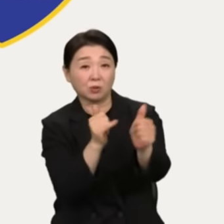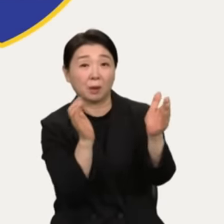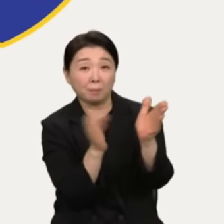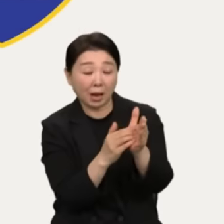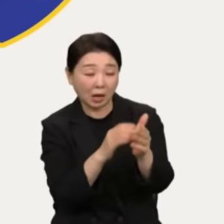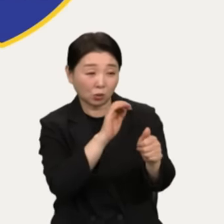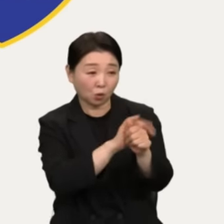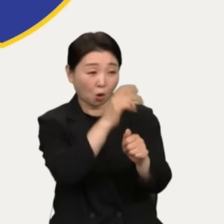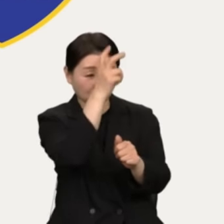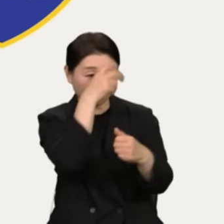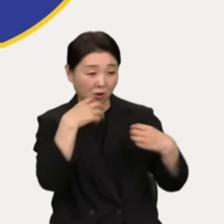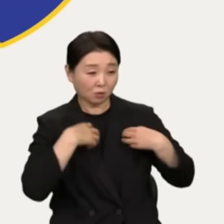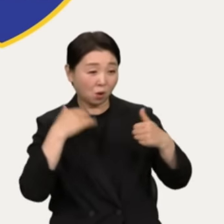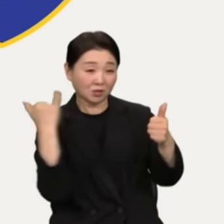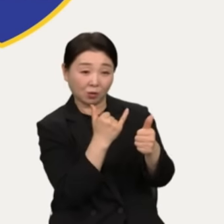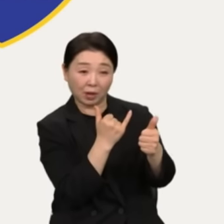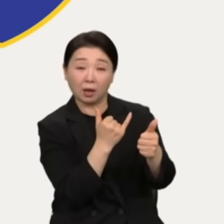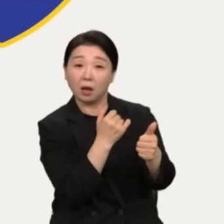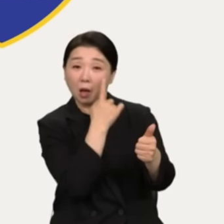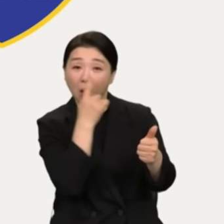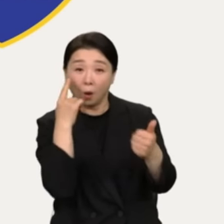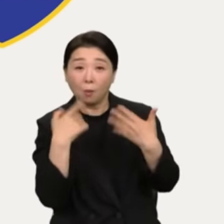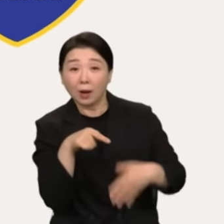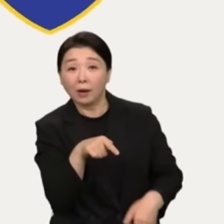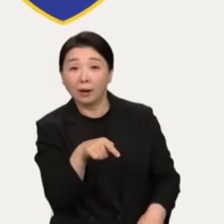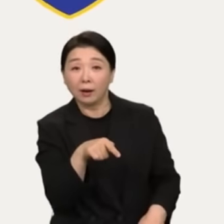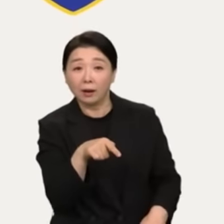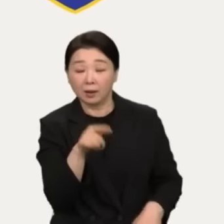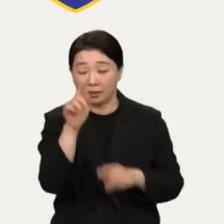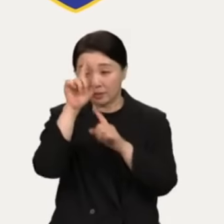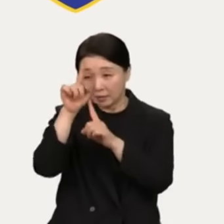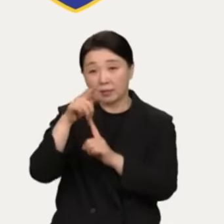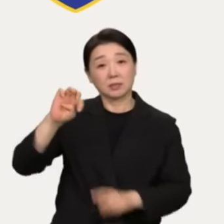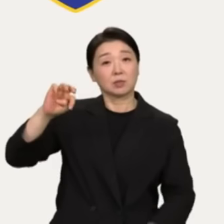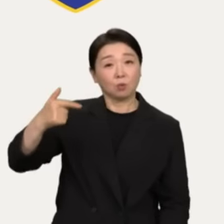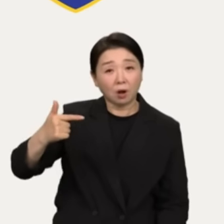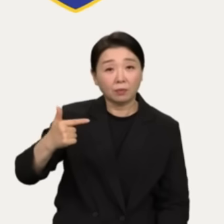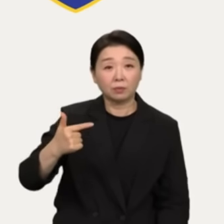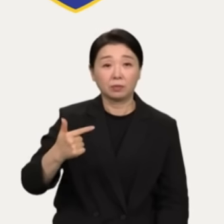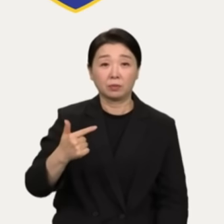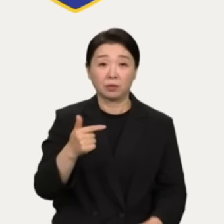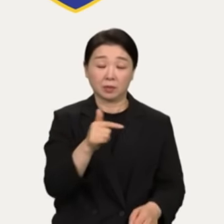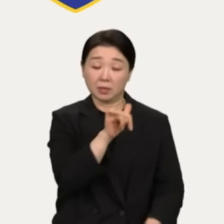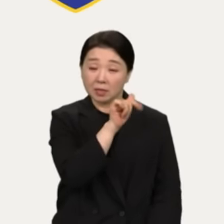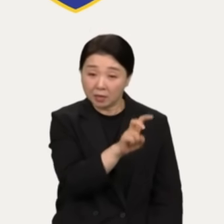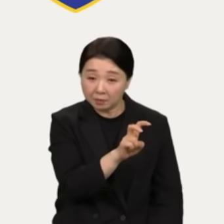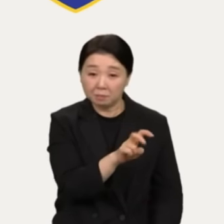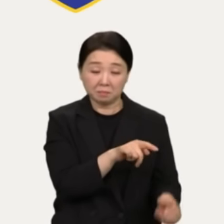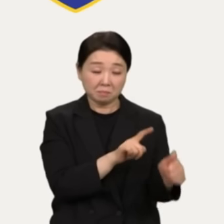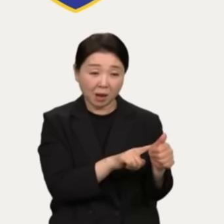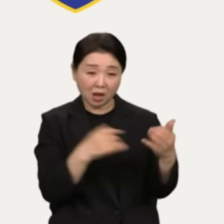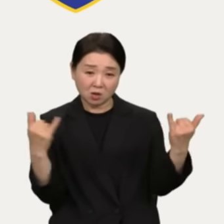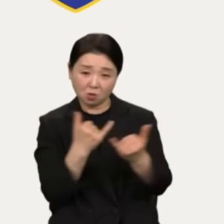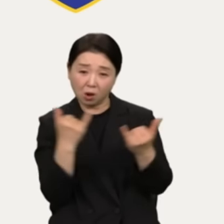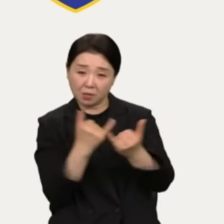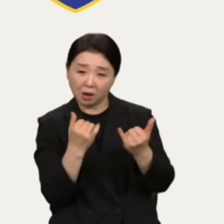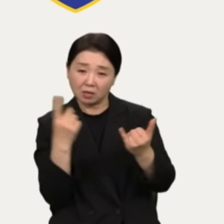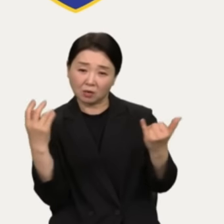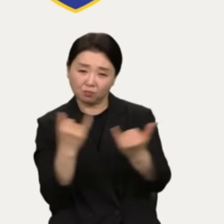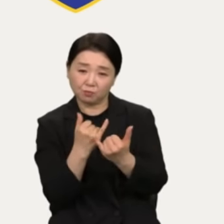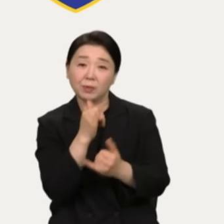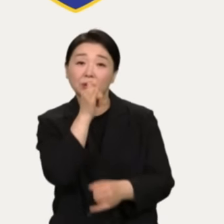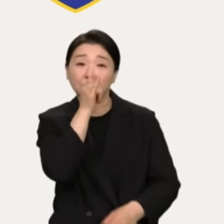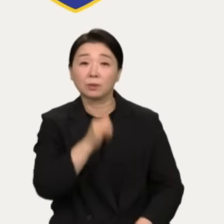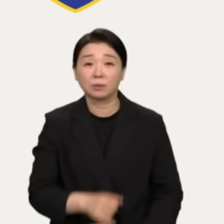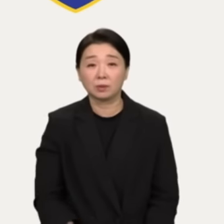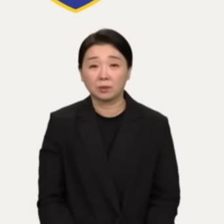이미 다 드러난 상태입니다. 근데 이시원 공직기강 비서관 그리고 임기훈 국방비서관 이 국면에 수시로 통화를 한 사실이 또 얼마 전에